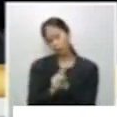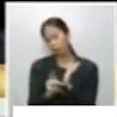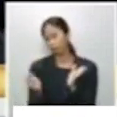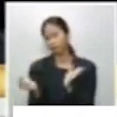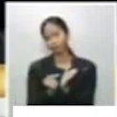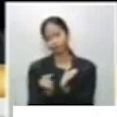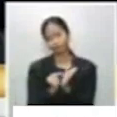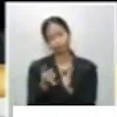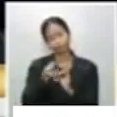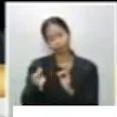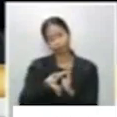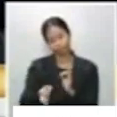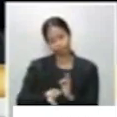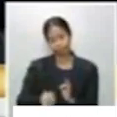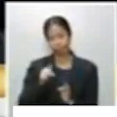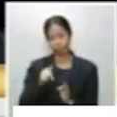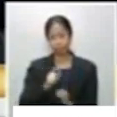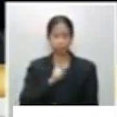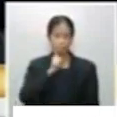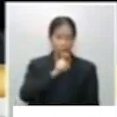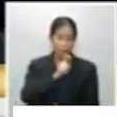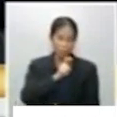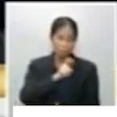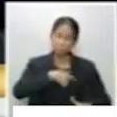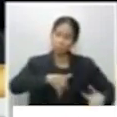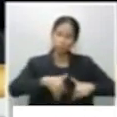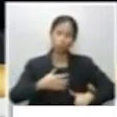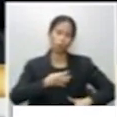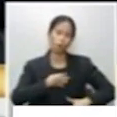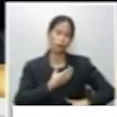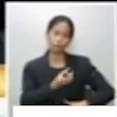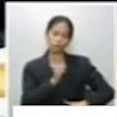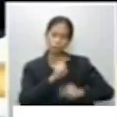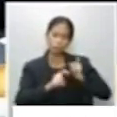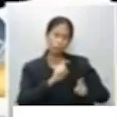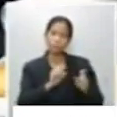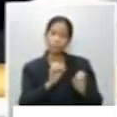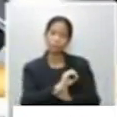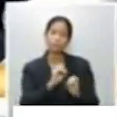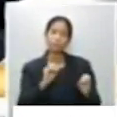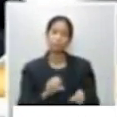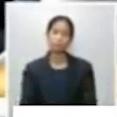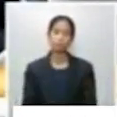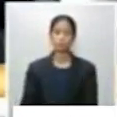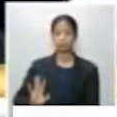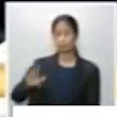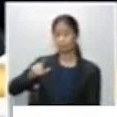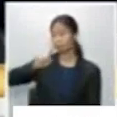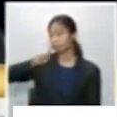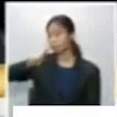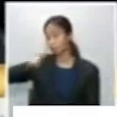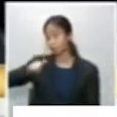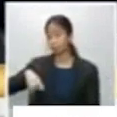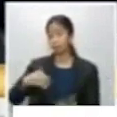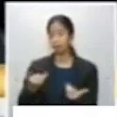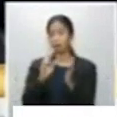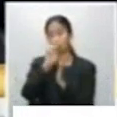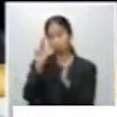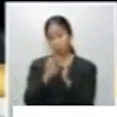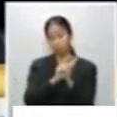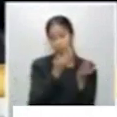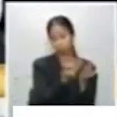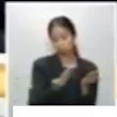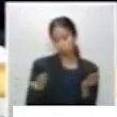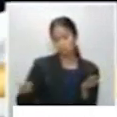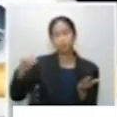ไม่ถามประชาชนไปถามหน่วยงานรัฐผมจะบอกว่า10กว่าฉบับของกฎหมายเกี่ยวกับป่